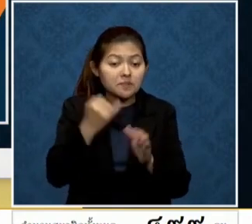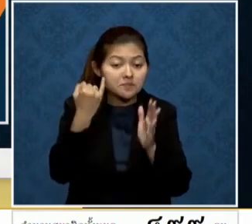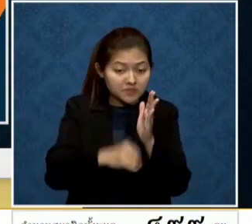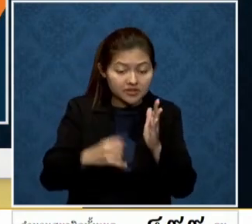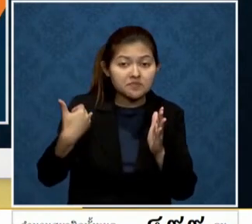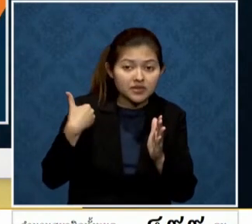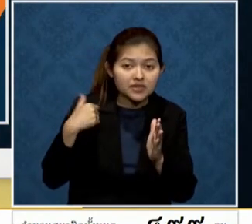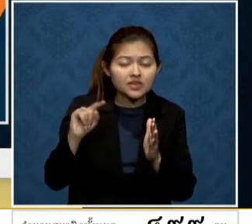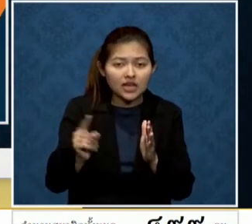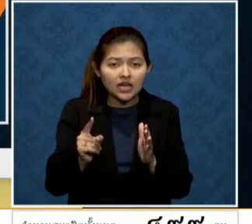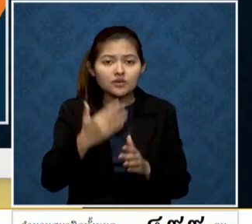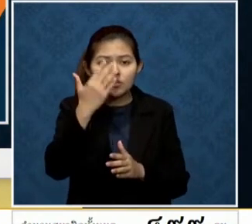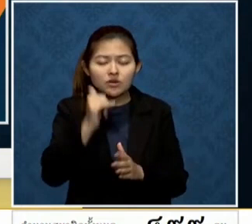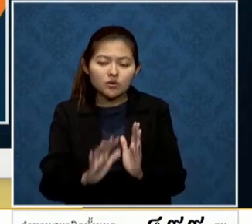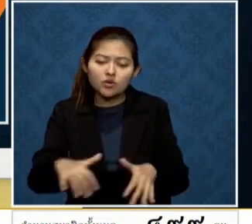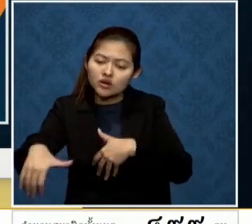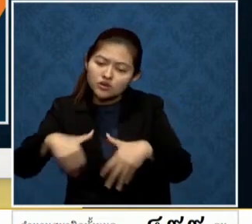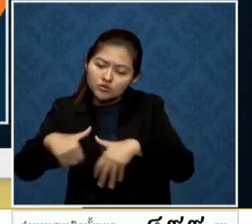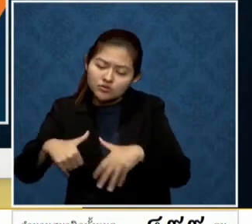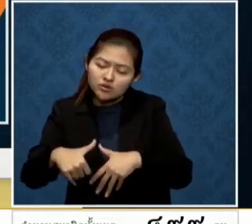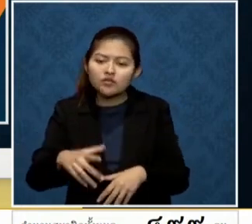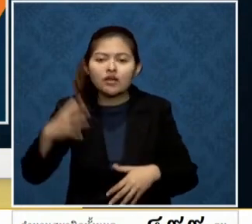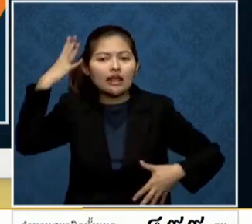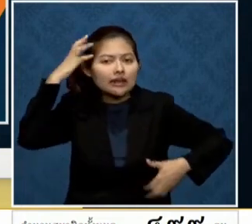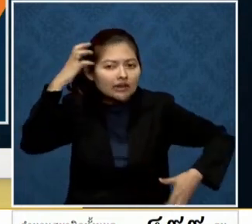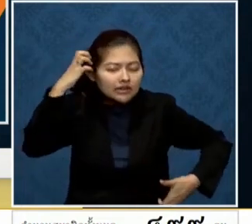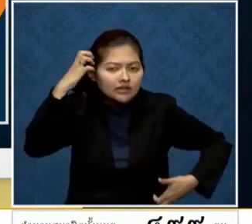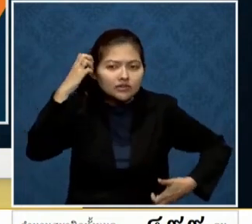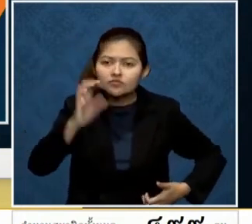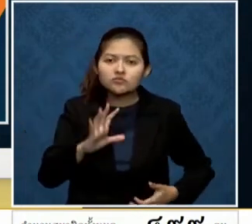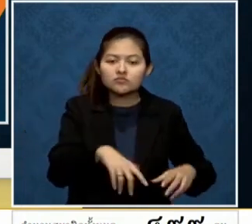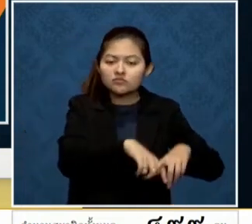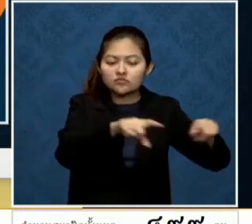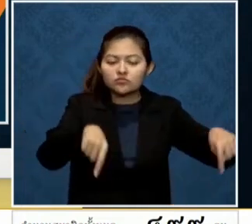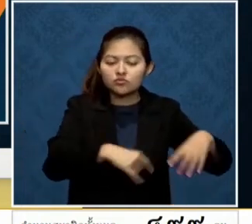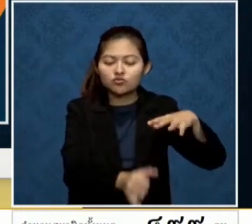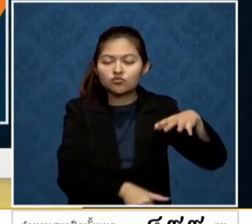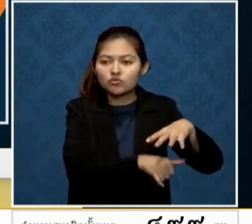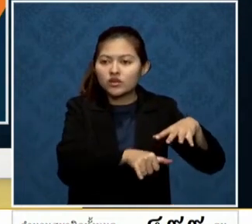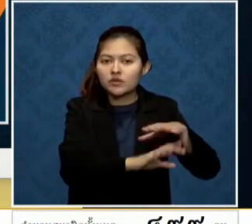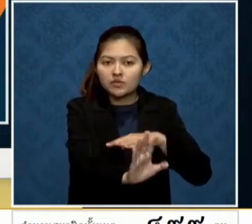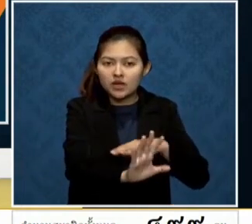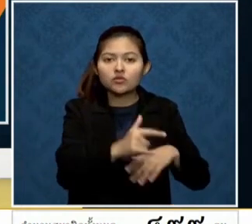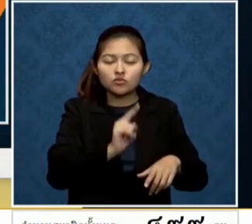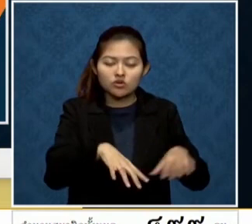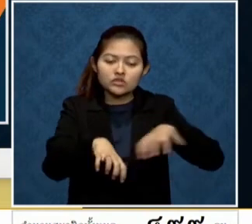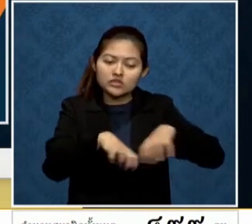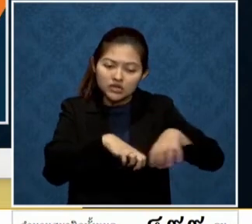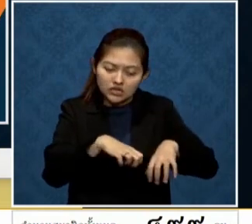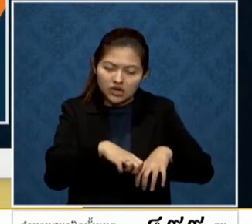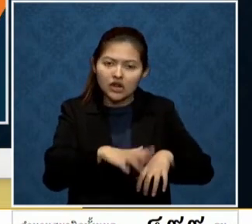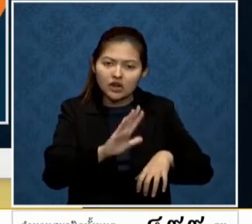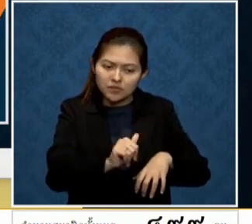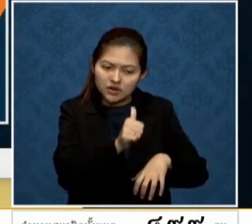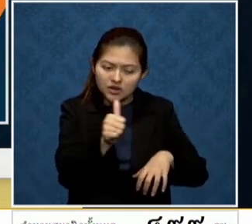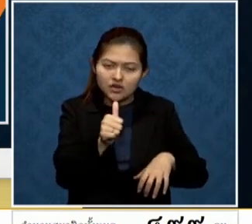ไม่เพราะชาวบ้านในพื้นที่ว่าลิงไม่สมควรอยู่ตรงนั้นควรมีการจัดการที่ดีกว่านี้